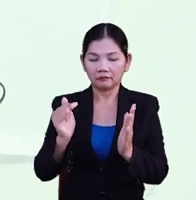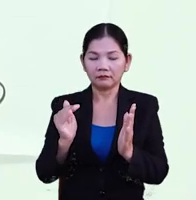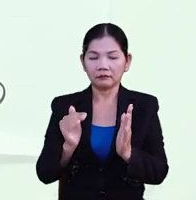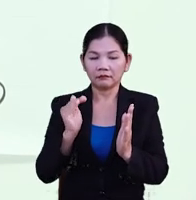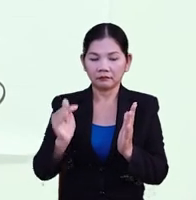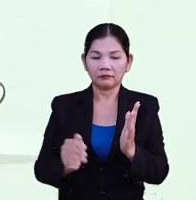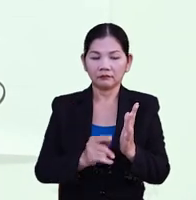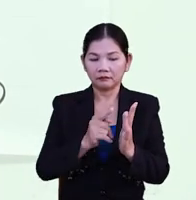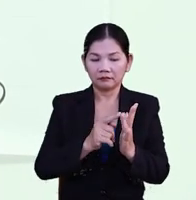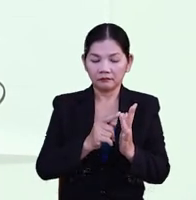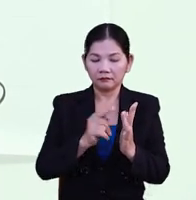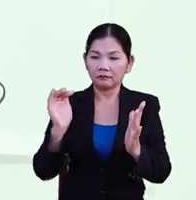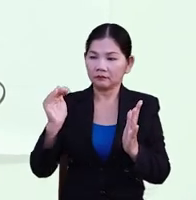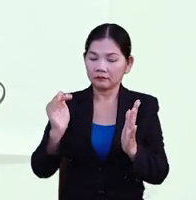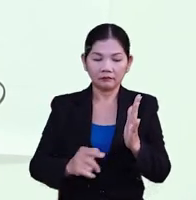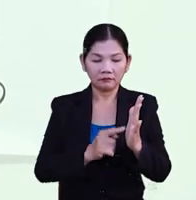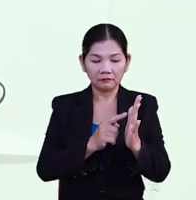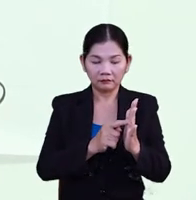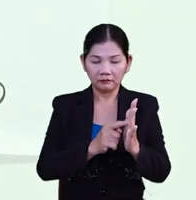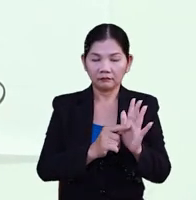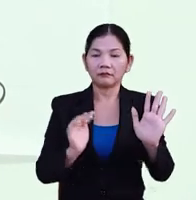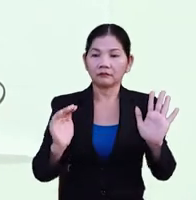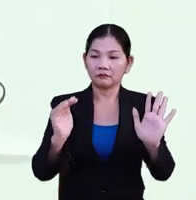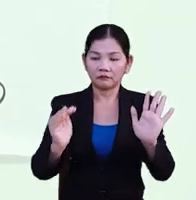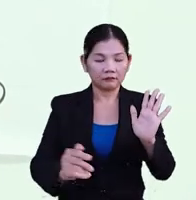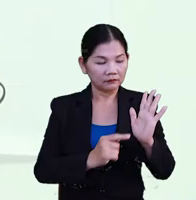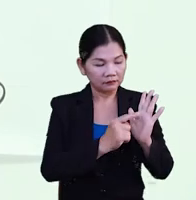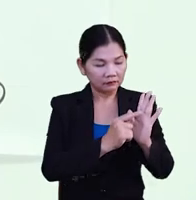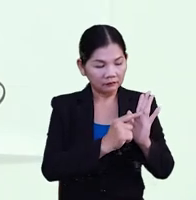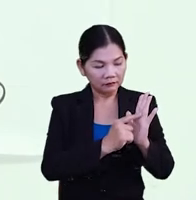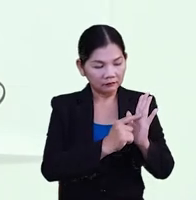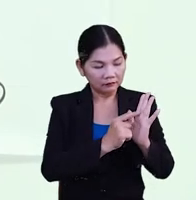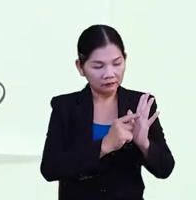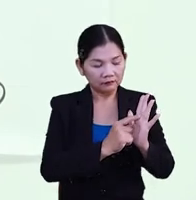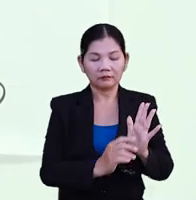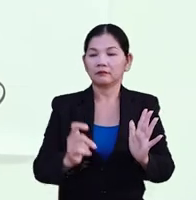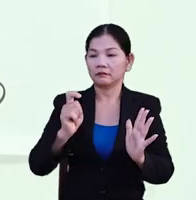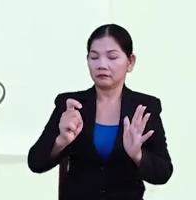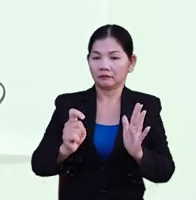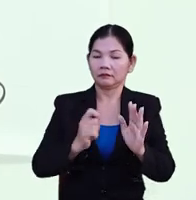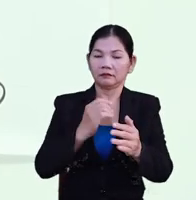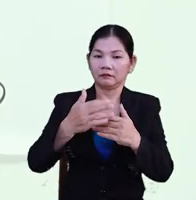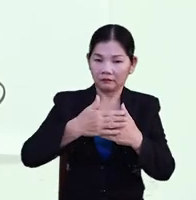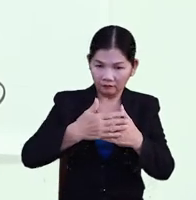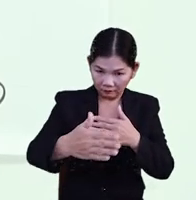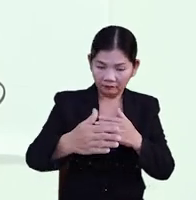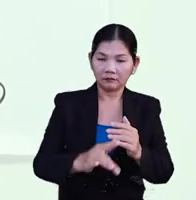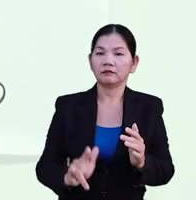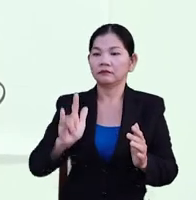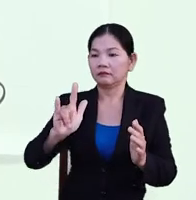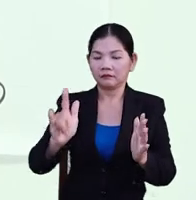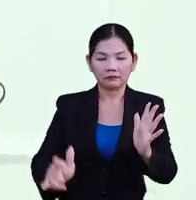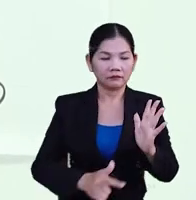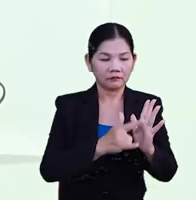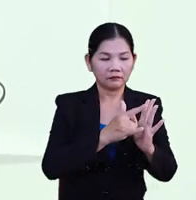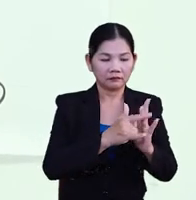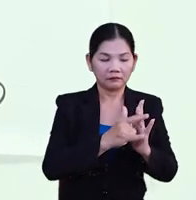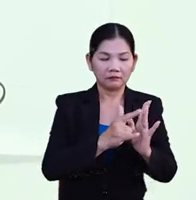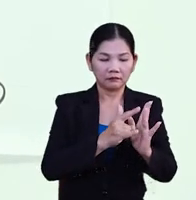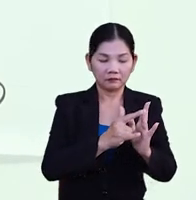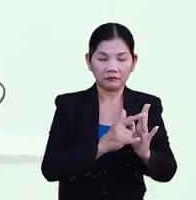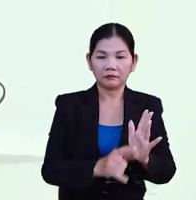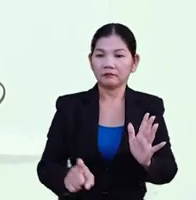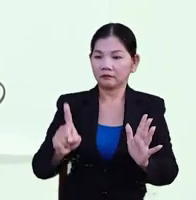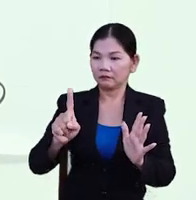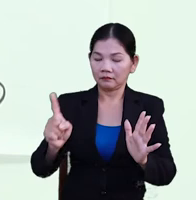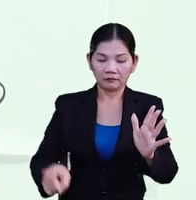សសុកចាគេសួរអំពីសុកណាសុកជីកខាងមុខបូ